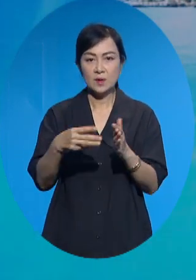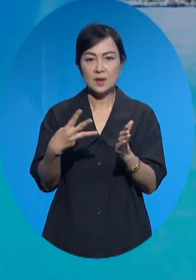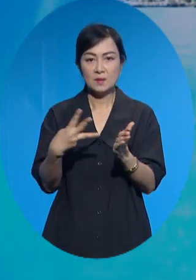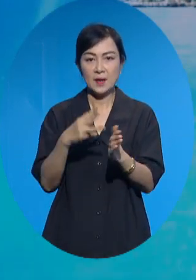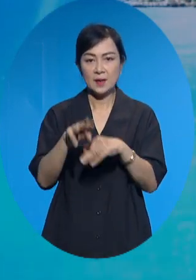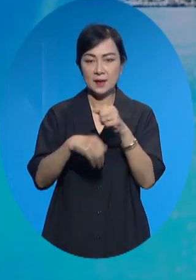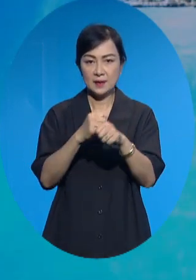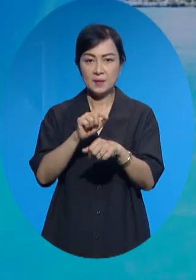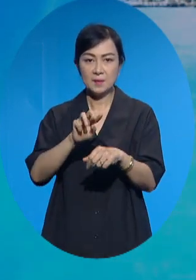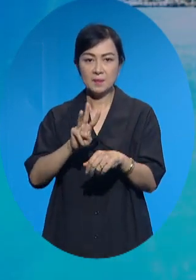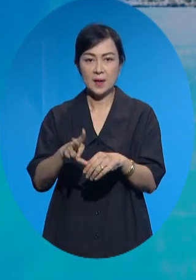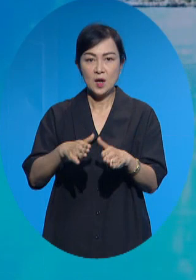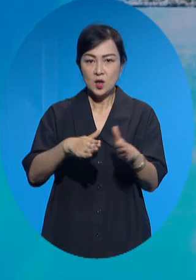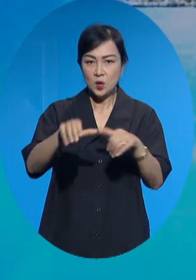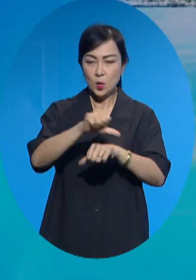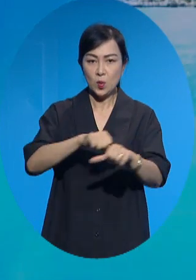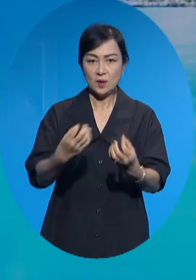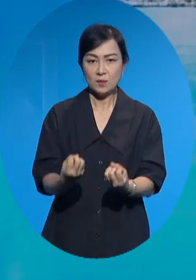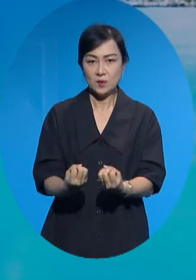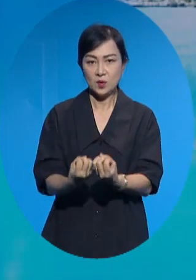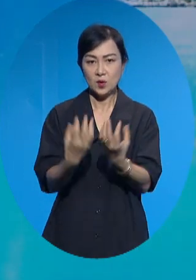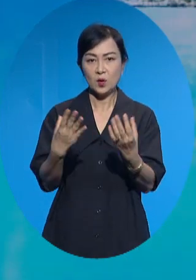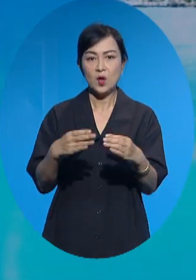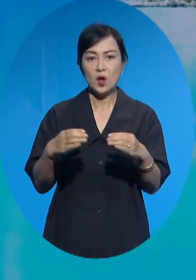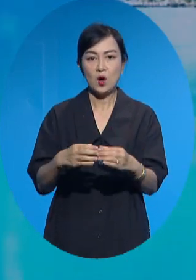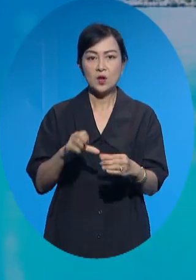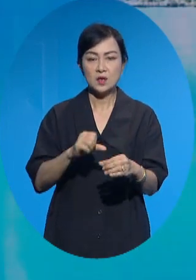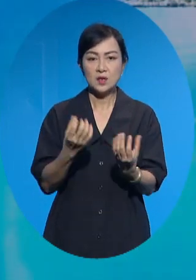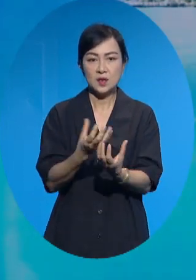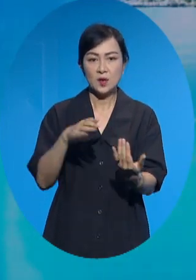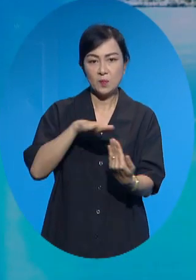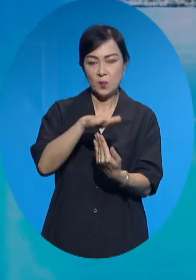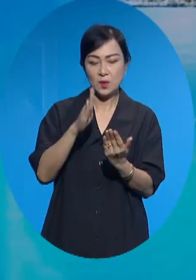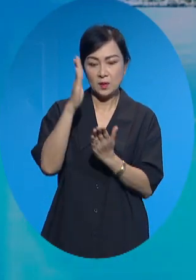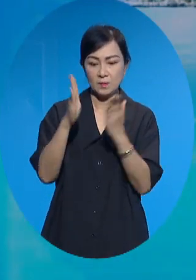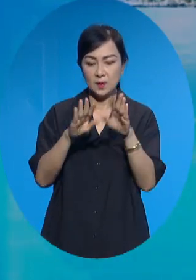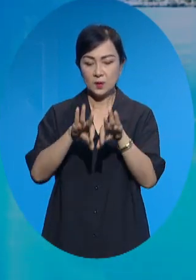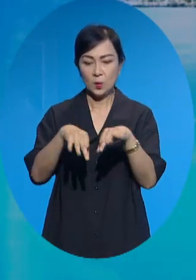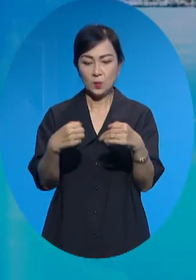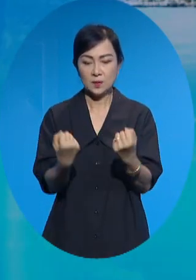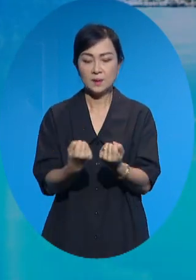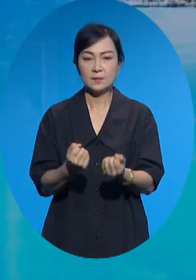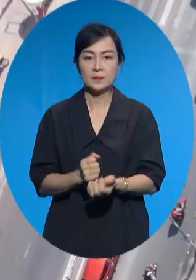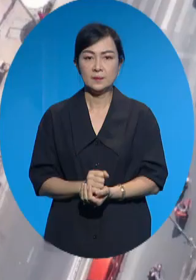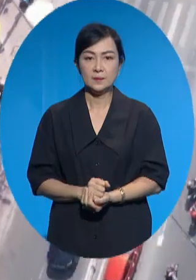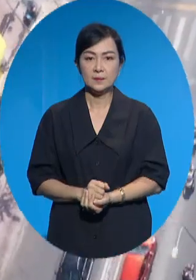năm 2023 với nhiều hoạt động sôi nổi. Ngày hội do Sở Tài nguyên và Môi trường thành phố Hồ Chí Minh tổ chức.